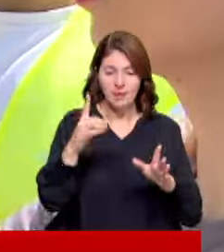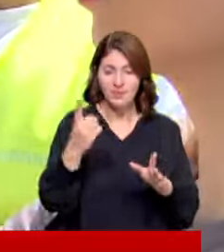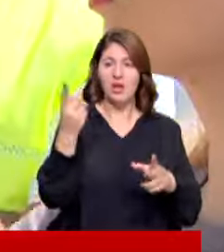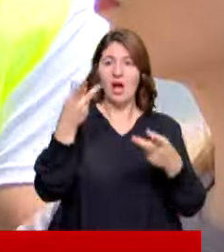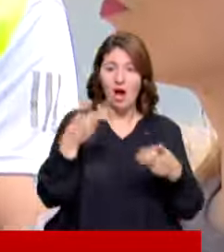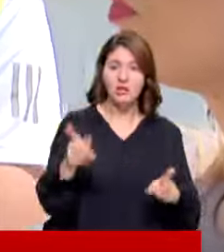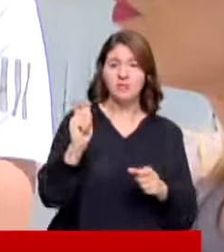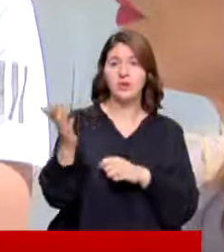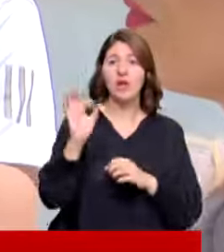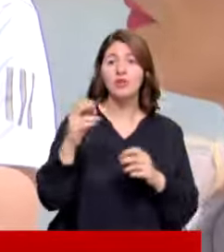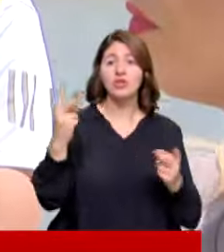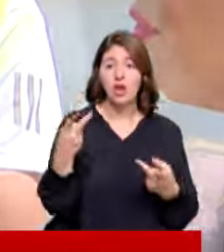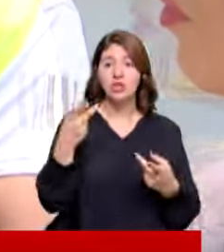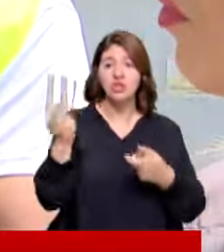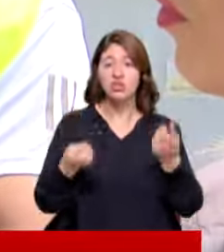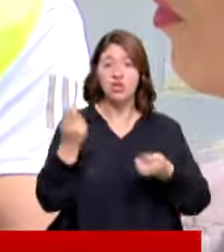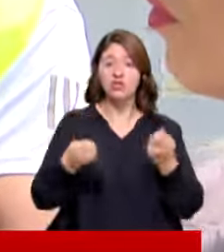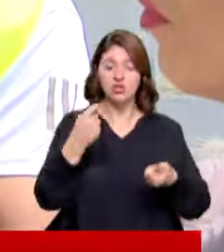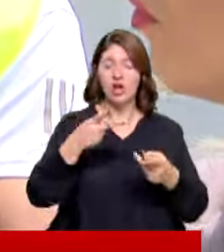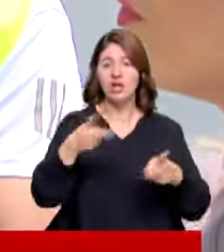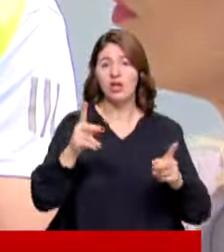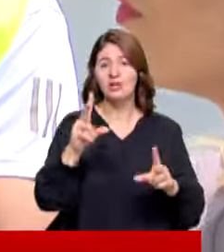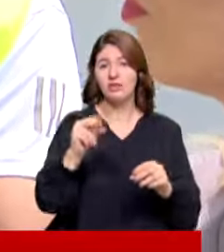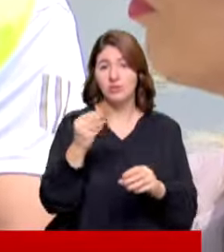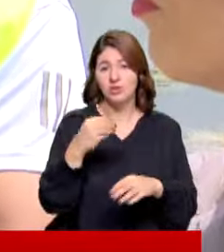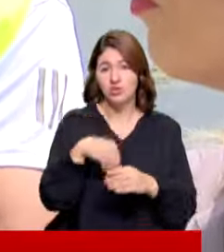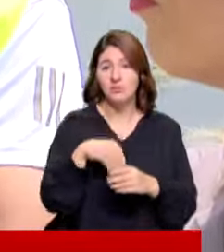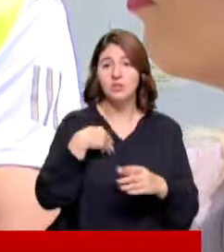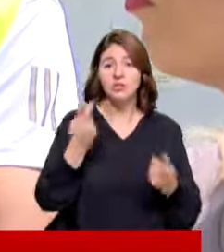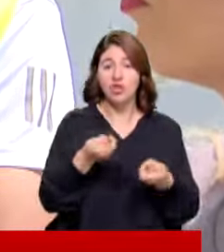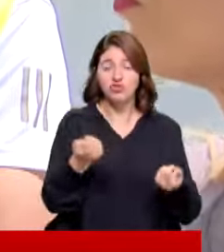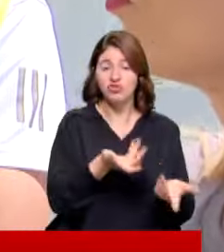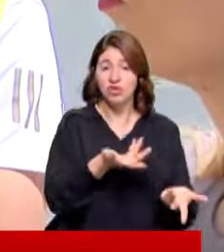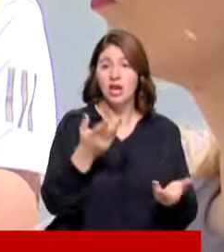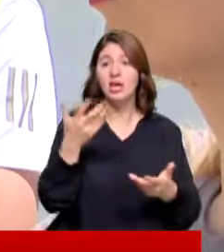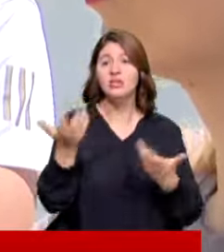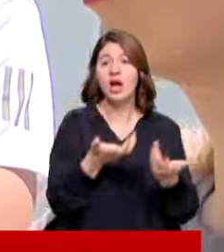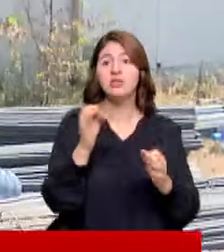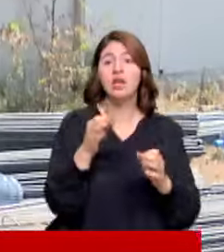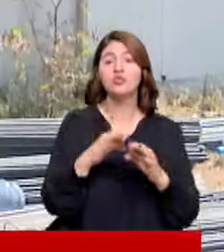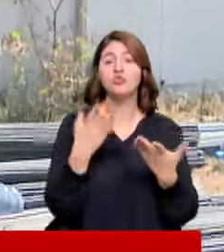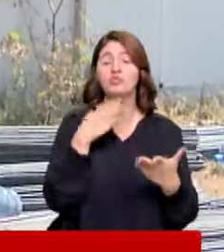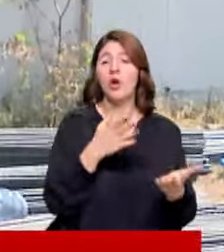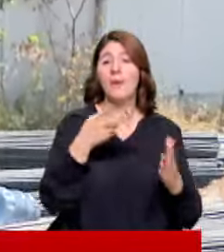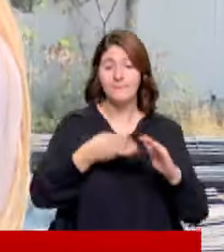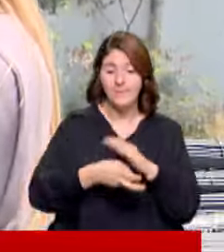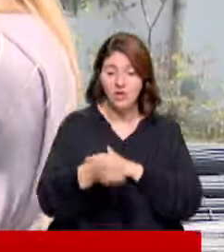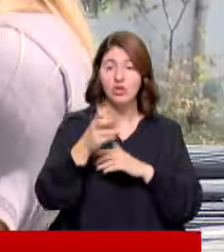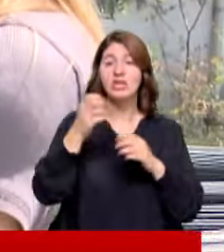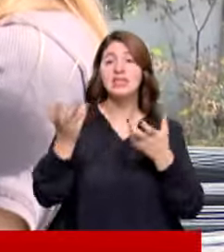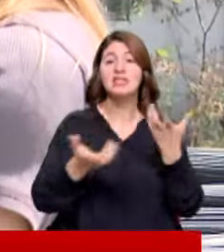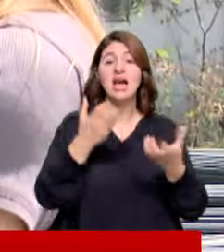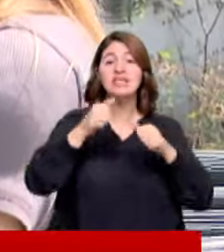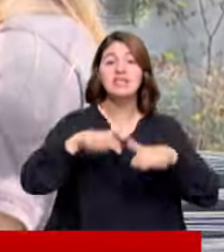getirdiler. Sürekli çalıştırdılar, açılışa yetiştirdi. Biz yetiştirmeye çalıştık. Yok efendim yangın şeyi halledemedik. Metronun yangın